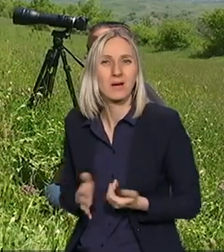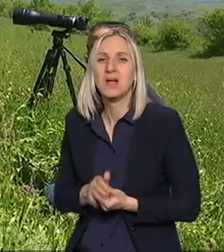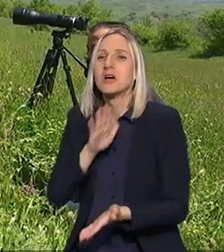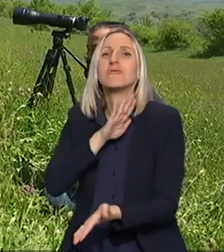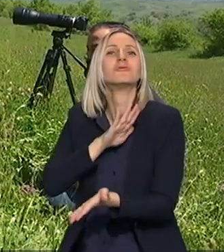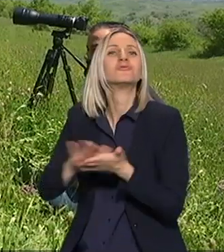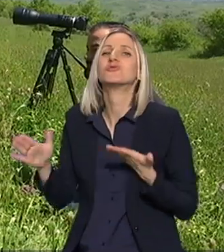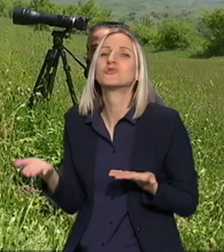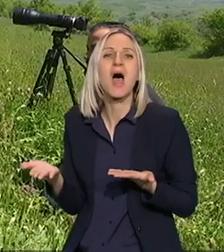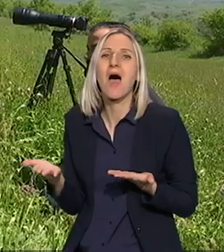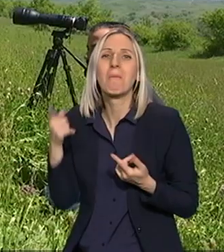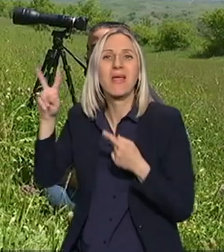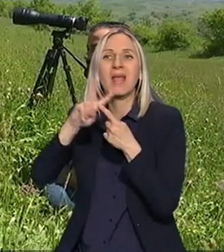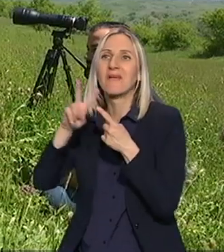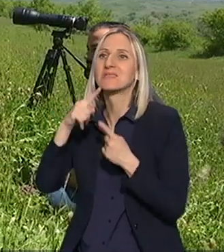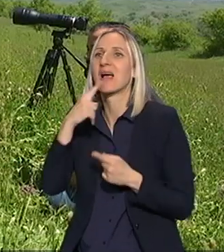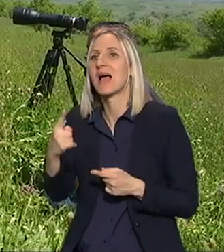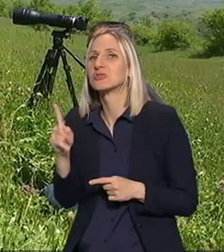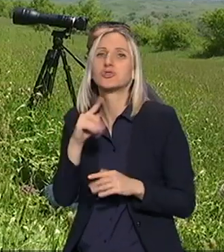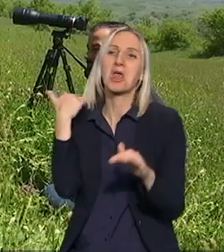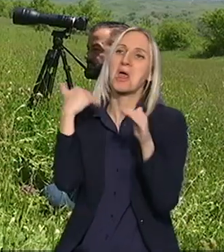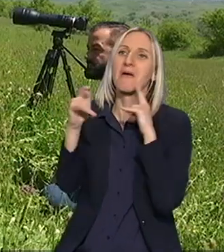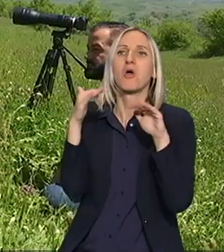Džabe je ti da izađeš na televiziju i da kažeš nešto nije realno,